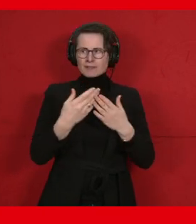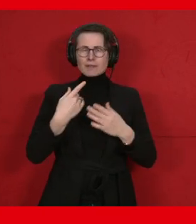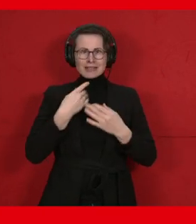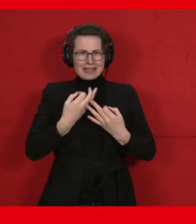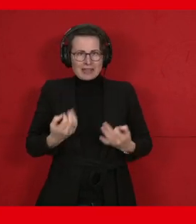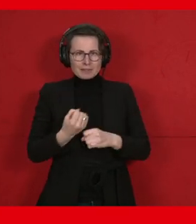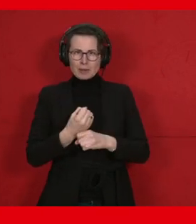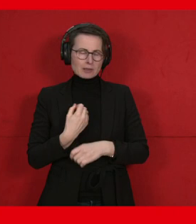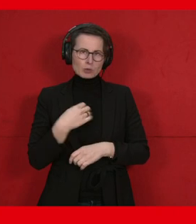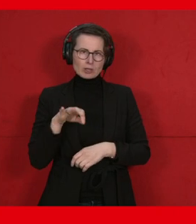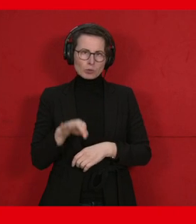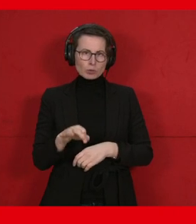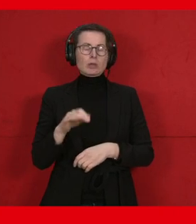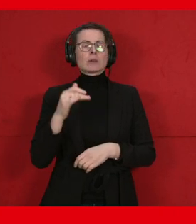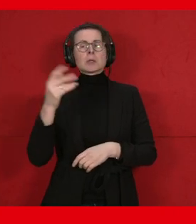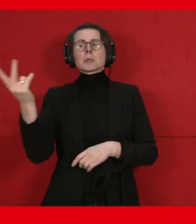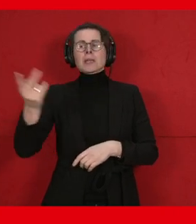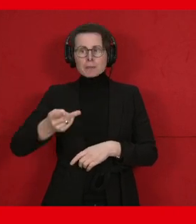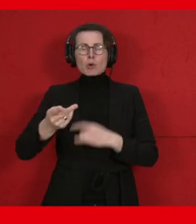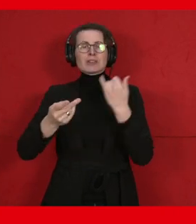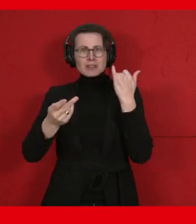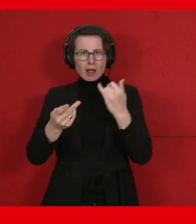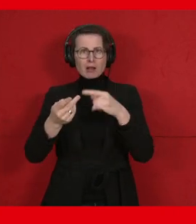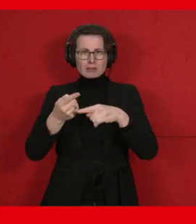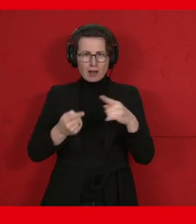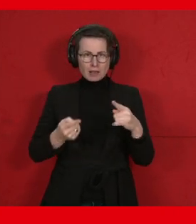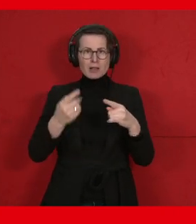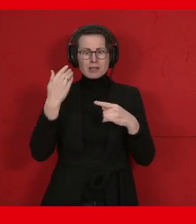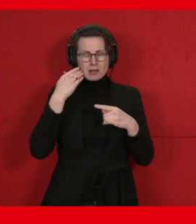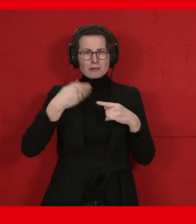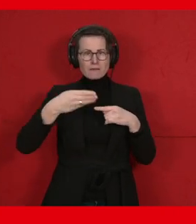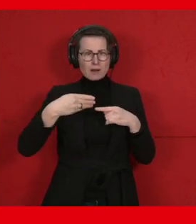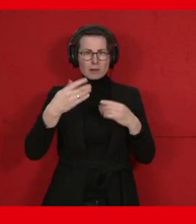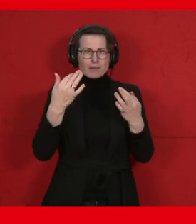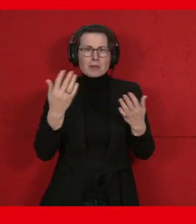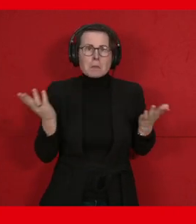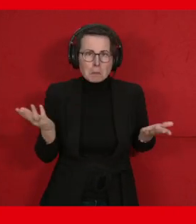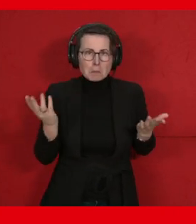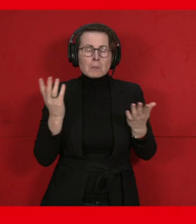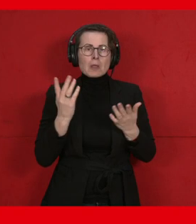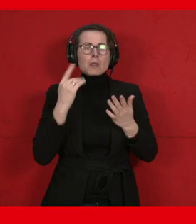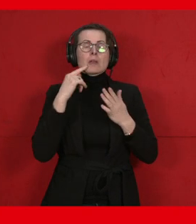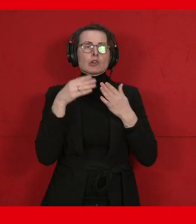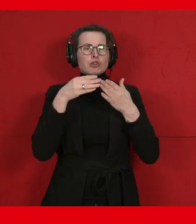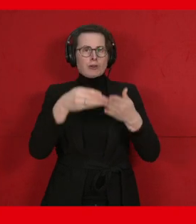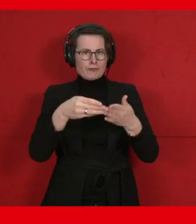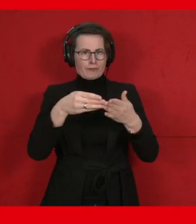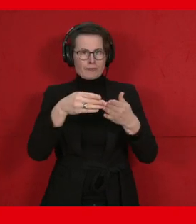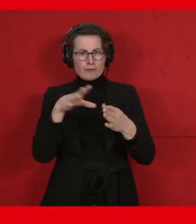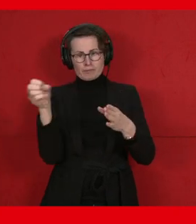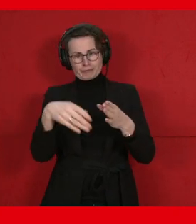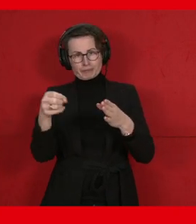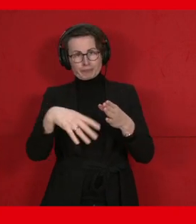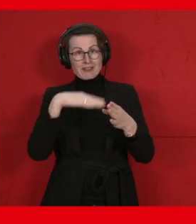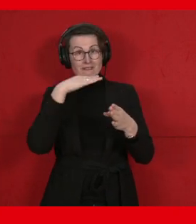Ja, irgendeinen Anteil wird der Import haben zu irgendeiner Zeit. Ein Schiff, mit dem man Wasserstoff transportieren kann, direkt